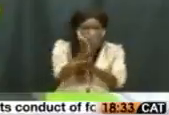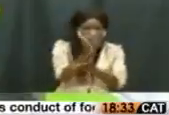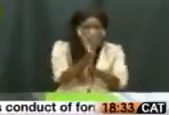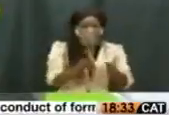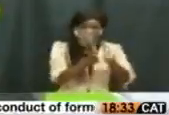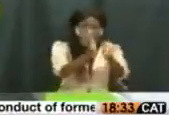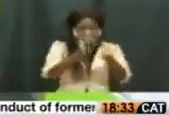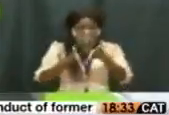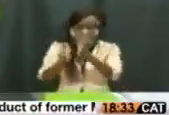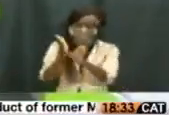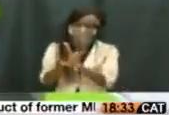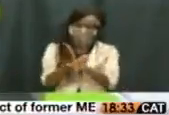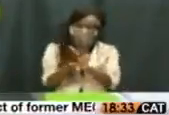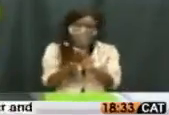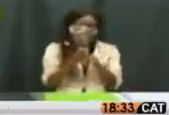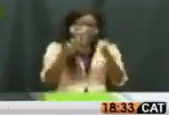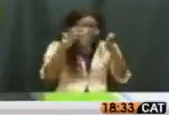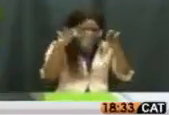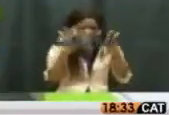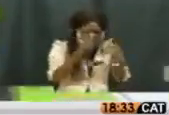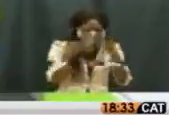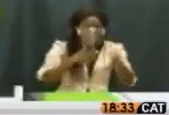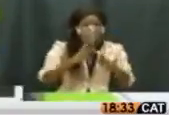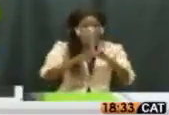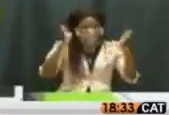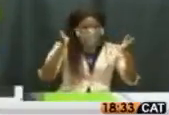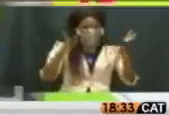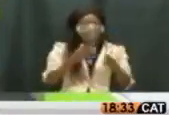ya ikulu ili pankhani ya muliro wa